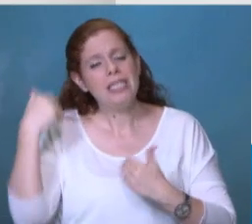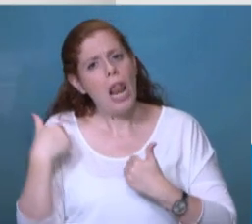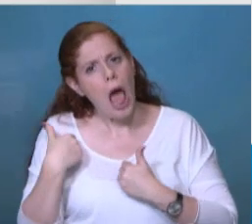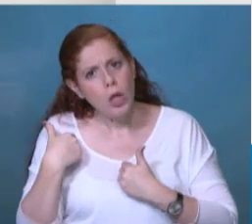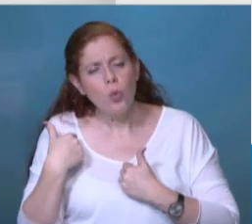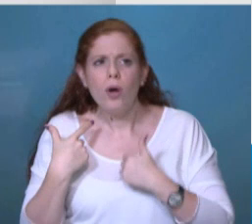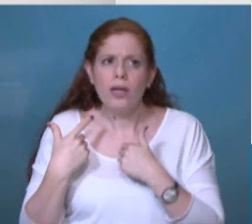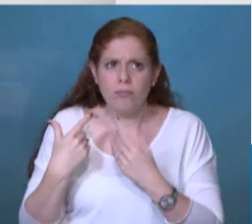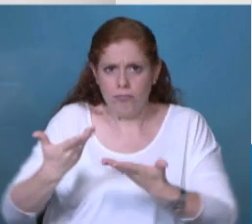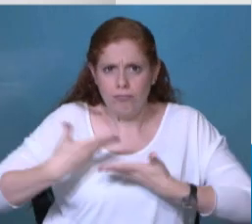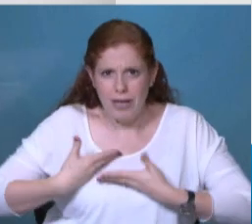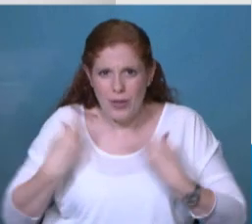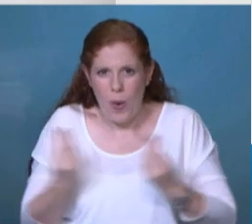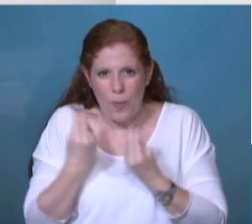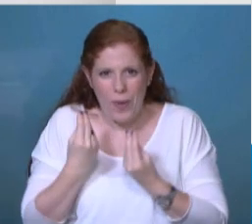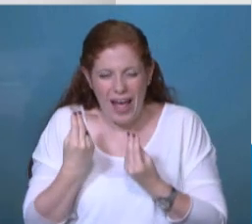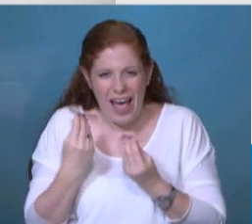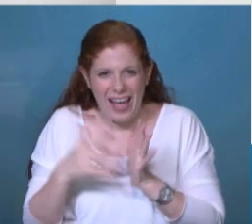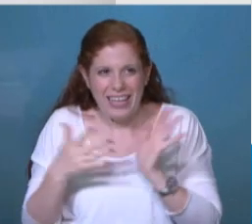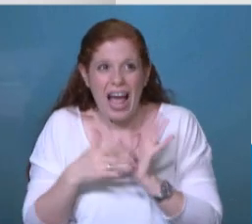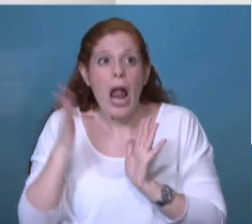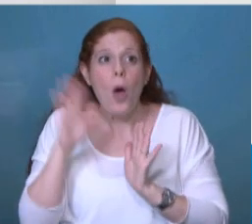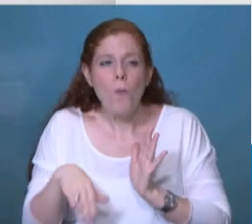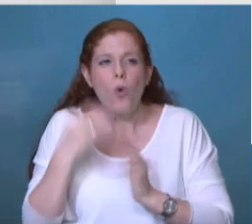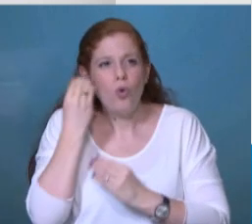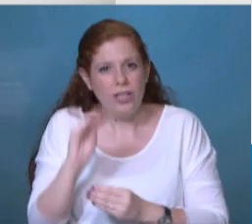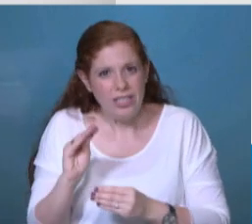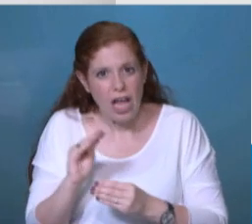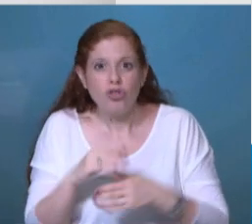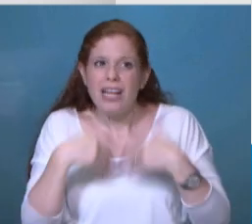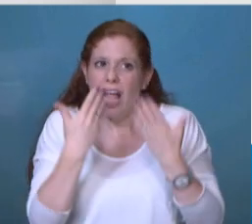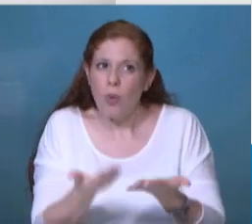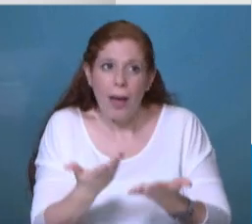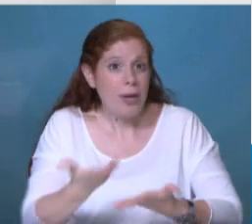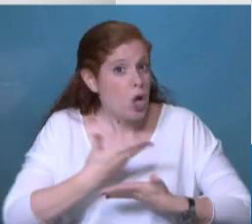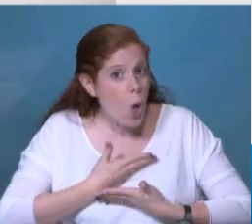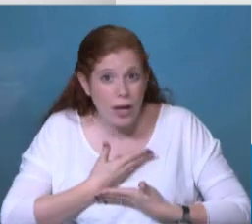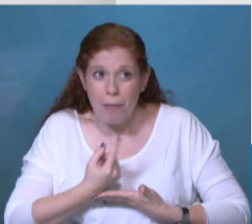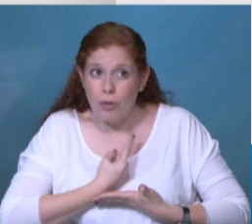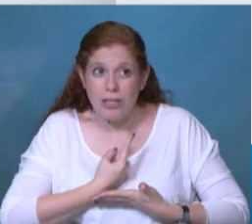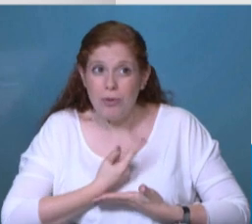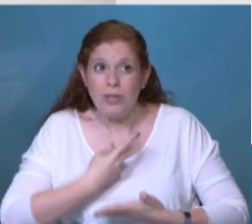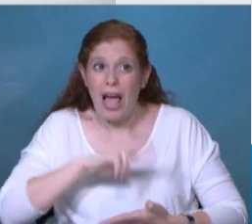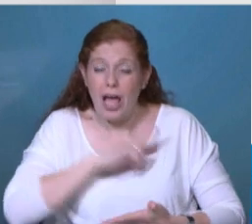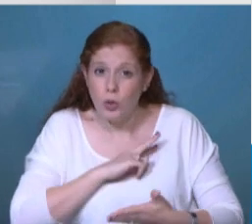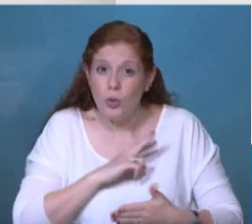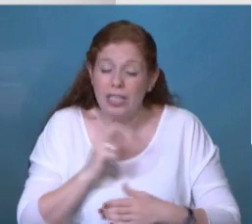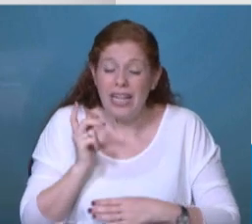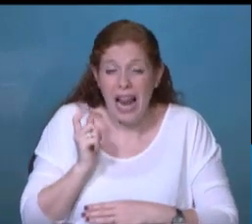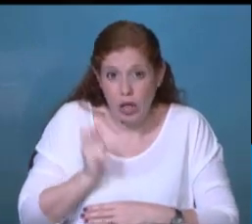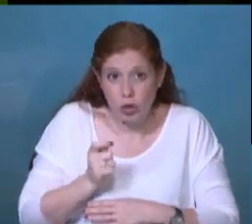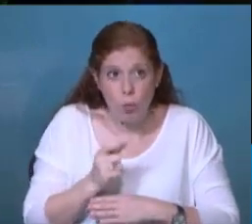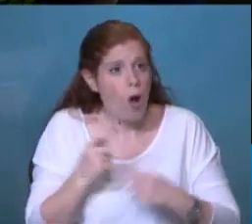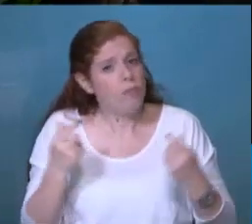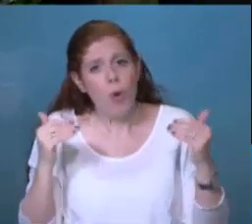חומרי החקירה, חרף ההודעה המפורשת בכתב שמסרנו לכם, כי לא קיבלנו על עצמנו את האחריות להליך השימוע, אינו